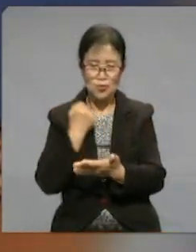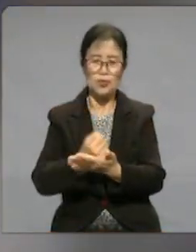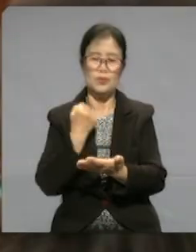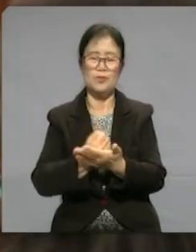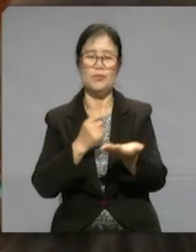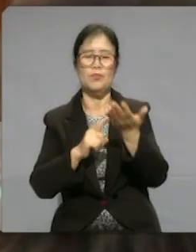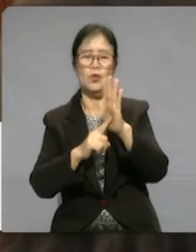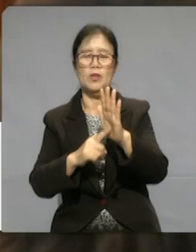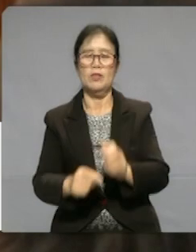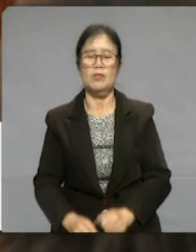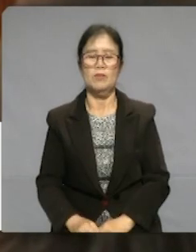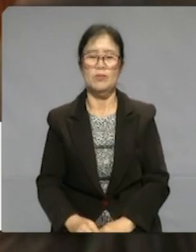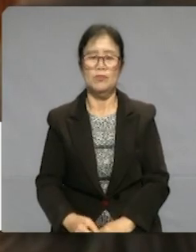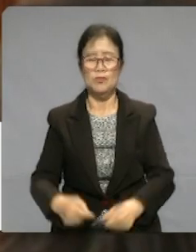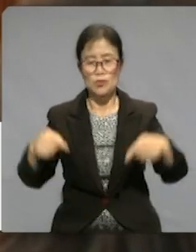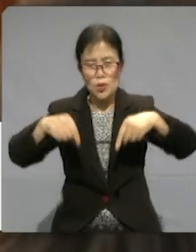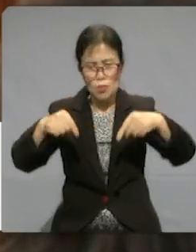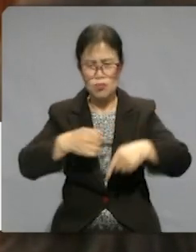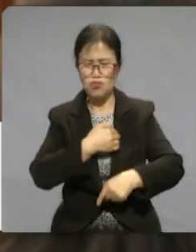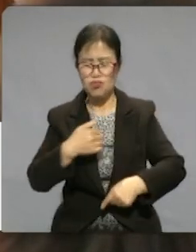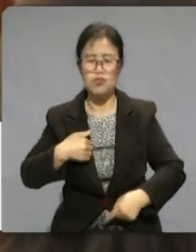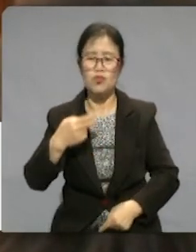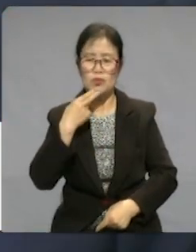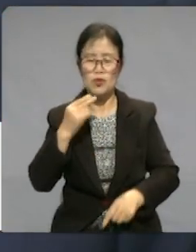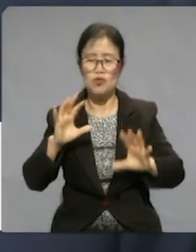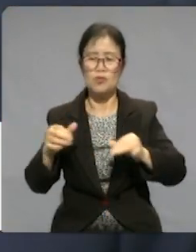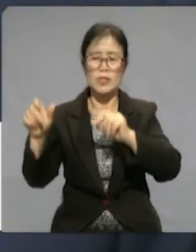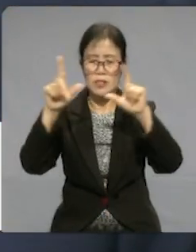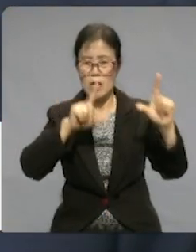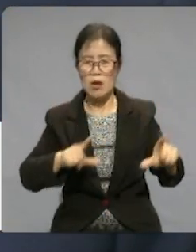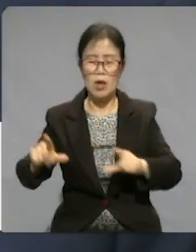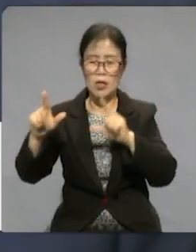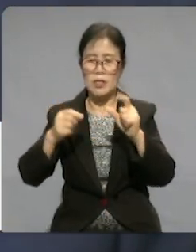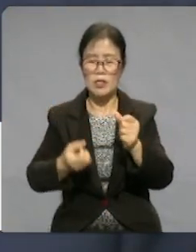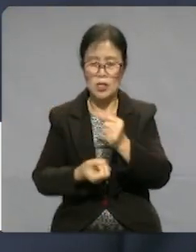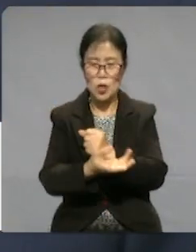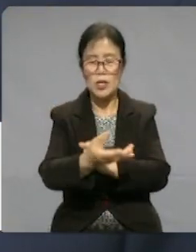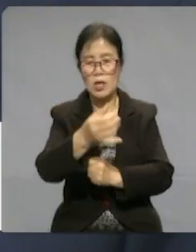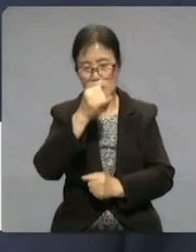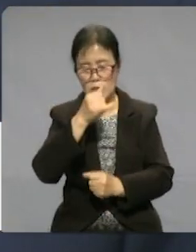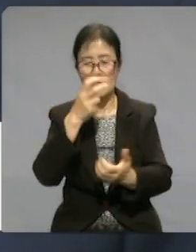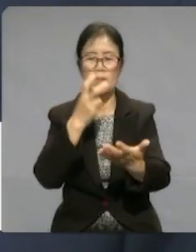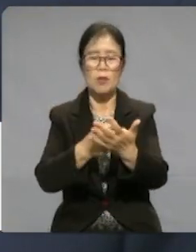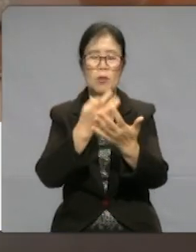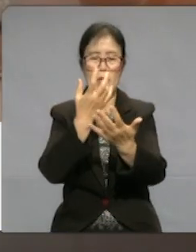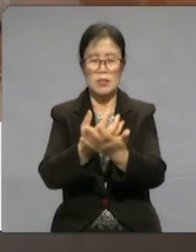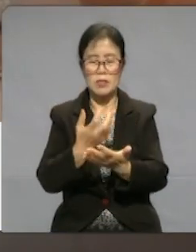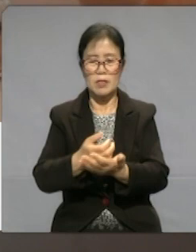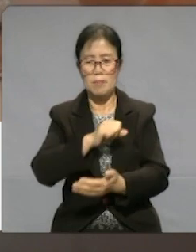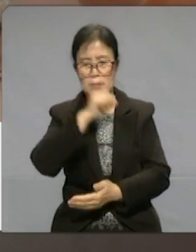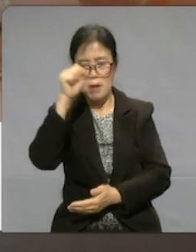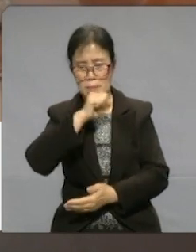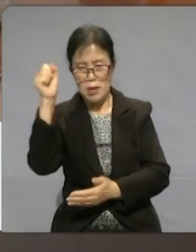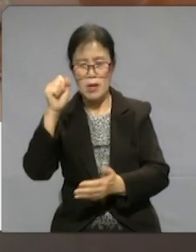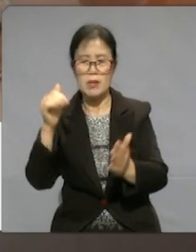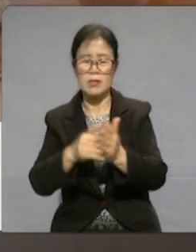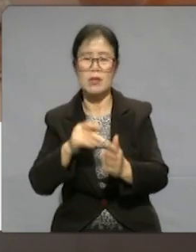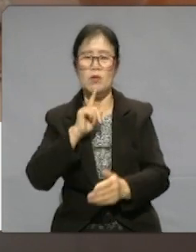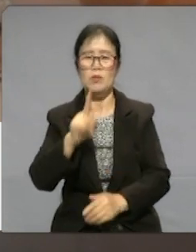표명했습니다. 충분한 협의 없이 국민 생활에 심대한 영향을 끼칠 법안들이 통과됐다는